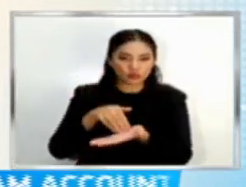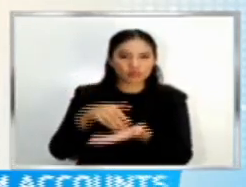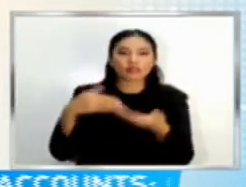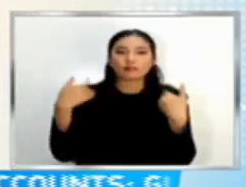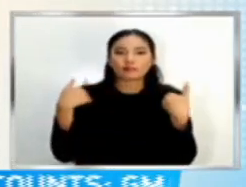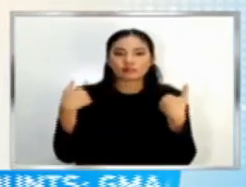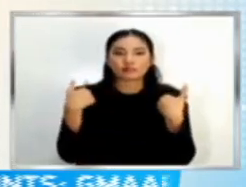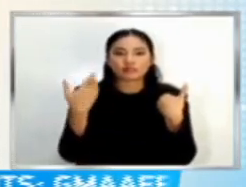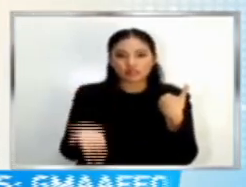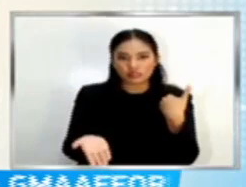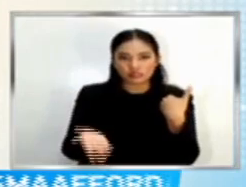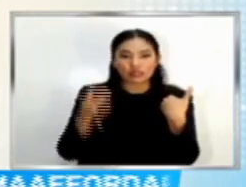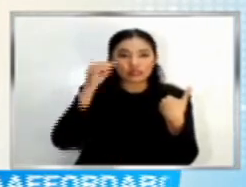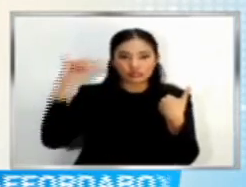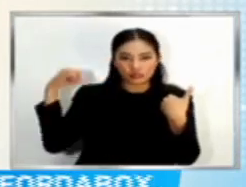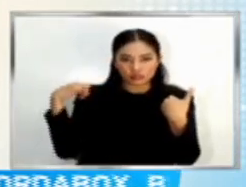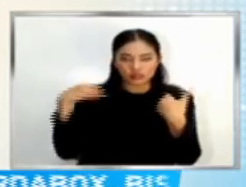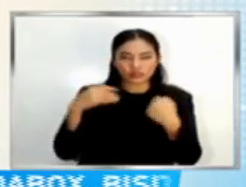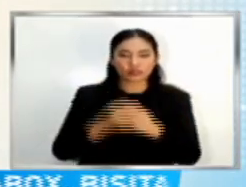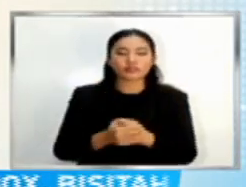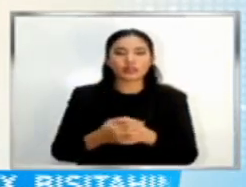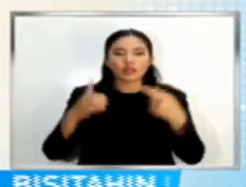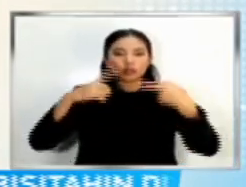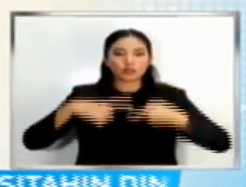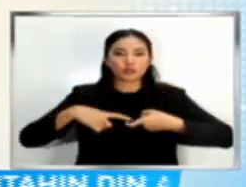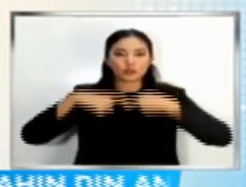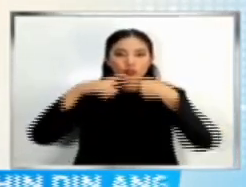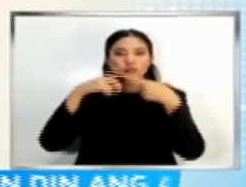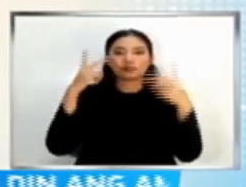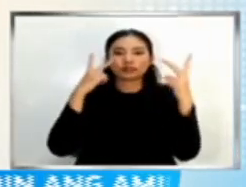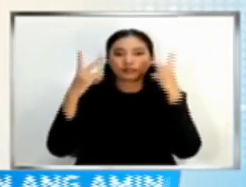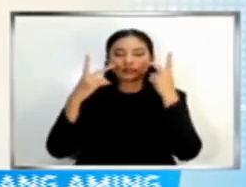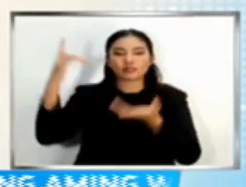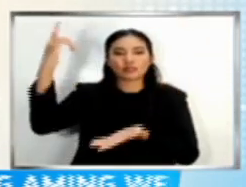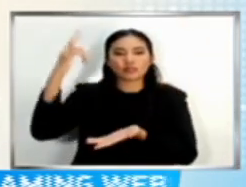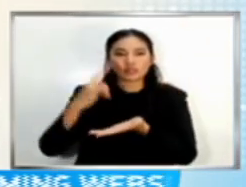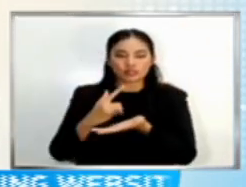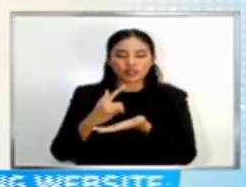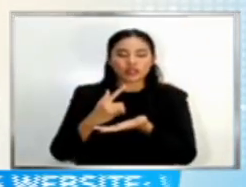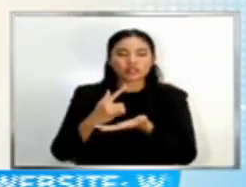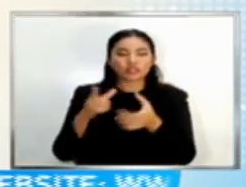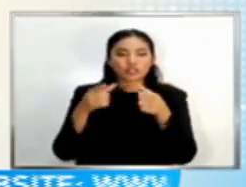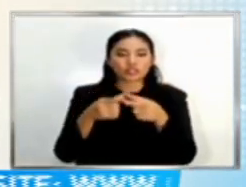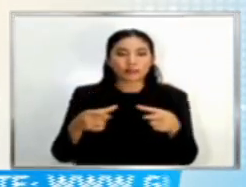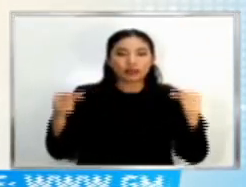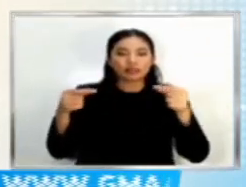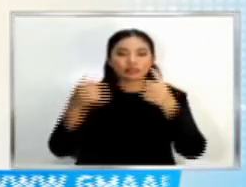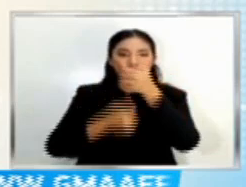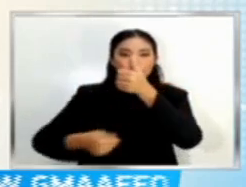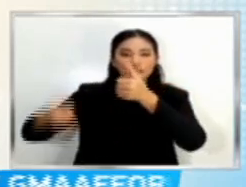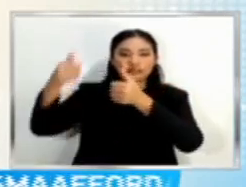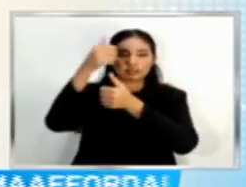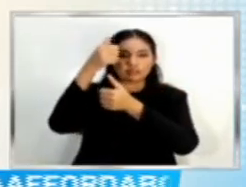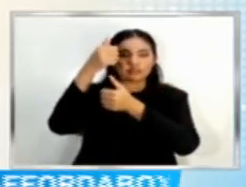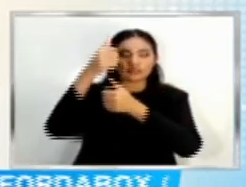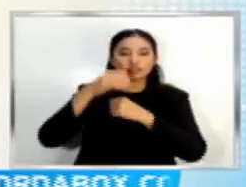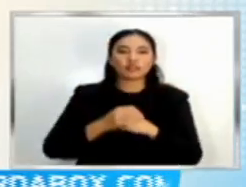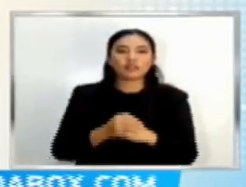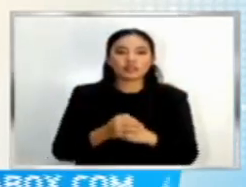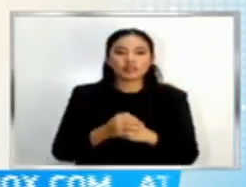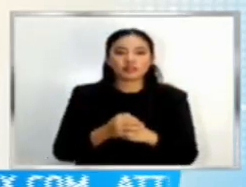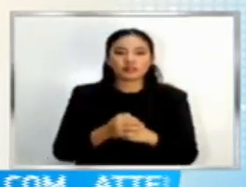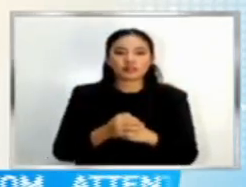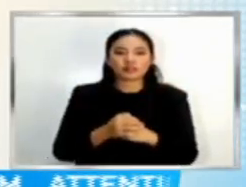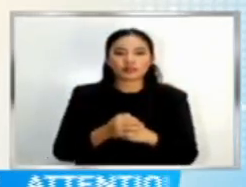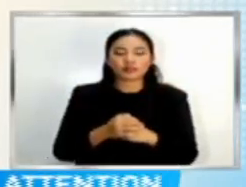sa bansa, postponed ang pagbisita rito ni Japan Prime Minister Yoshihide Suga. At isinailalim ng Amerika